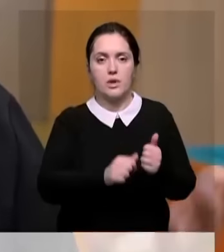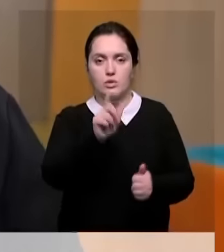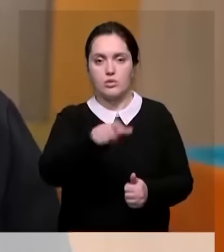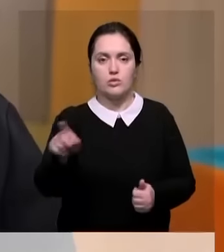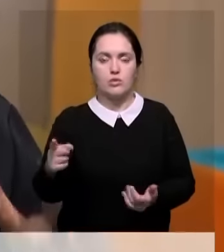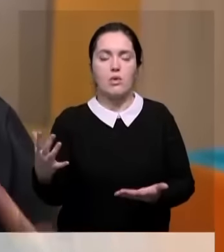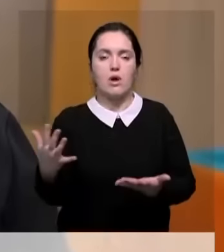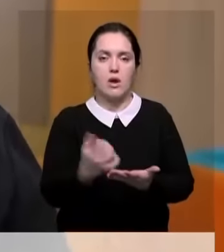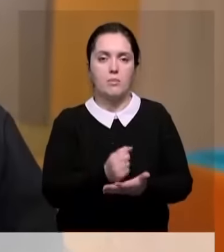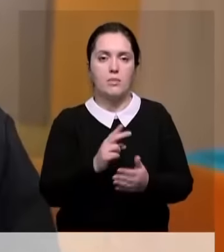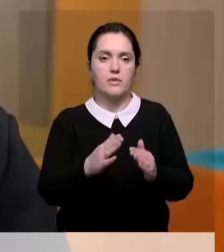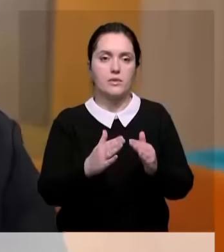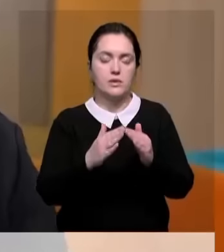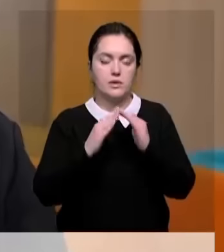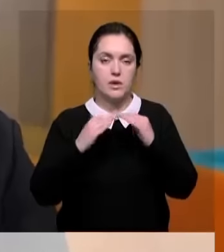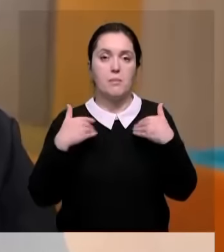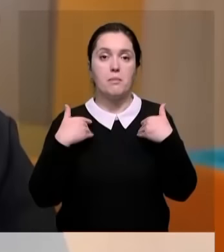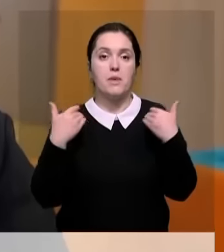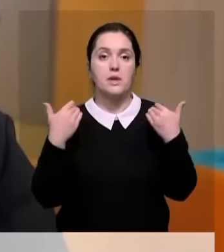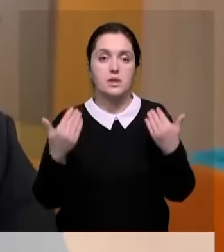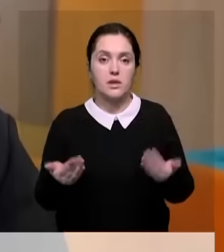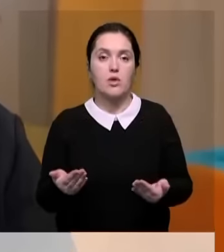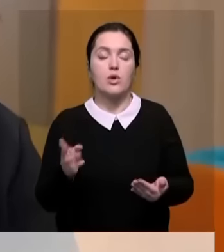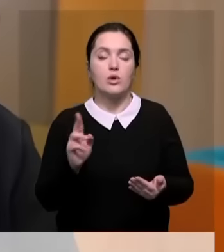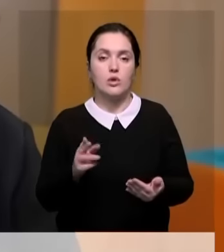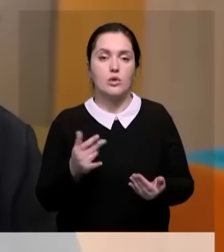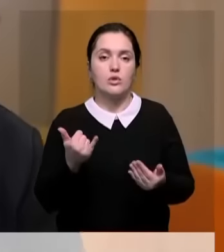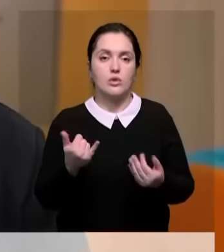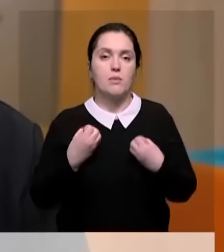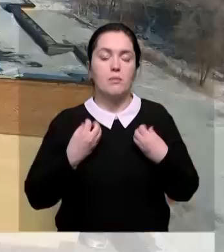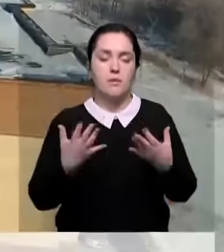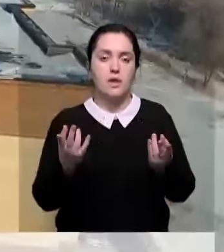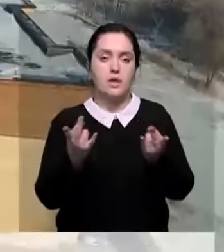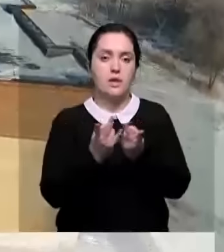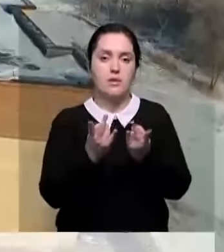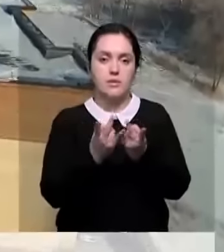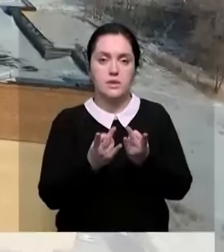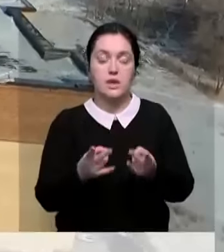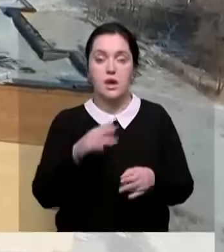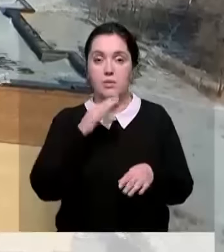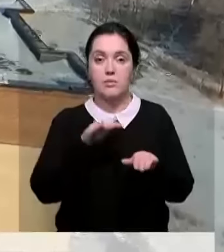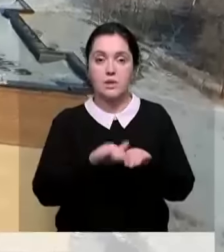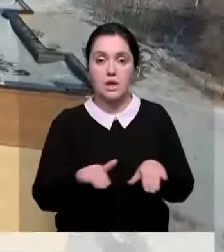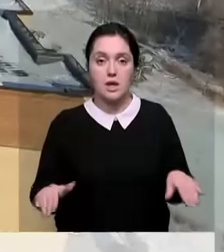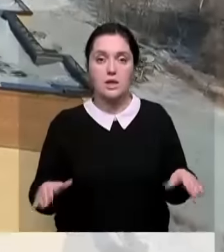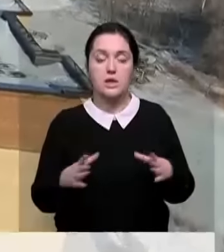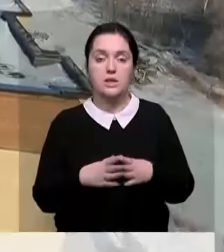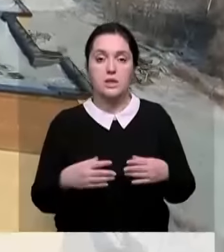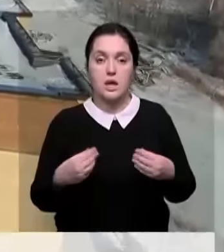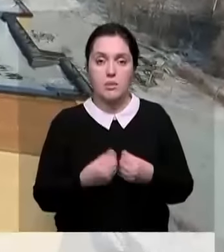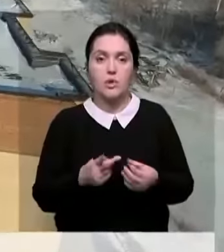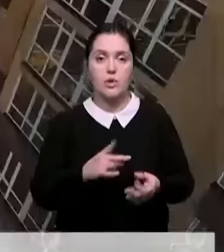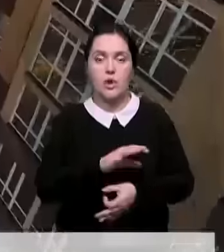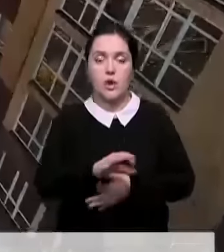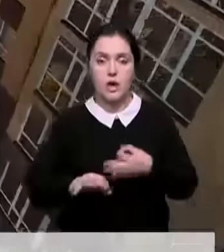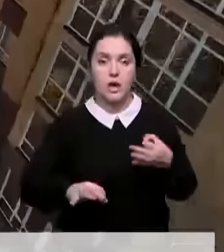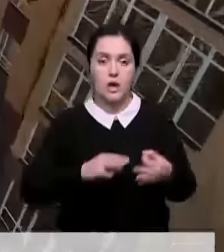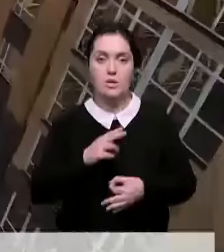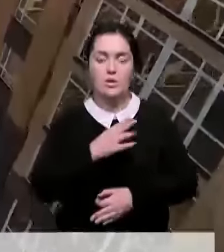обрести такую квартиру мечты. Поздравляю всех, кто сегодня празднует новоселье. Для многодетных семей, детей-сирот, людей